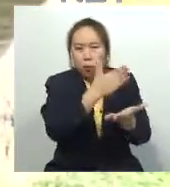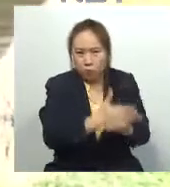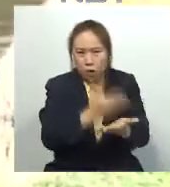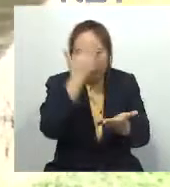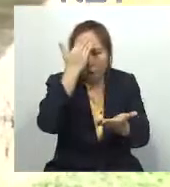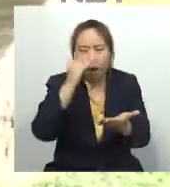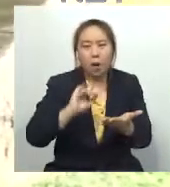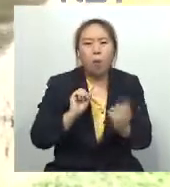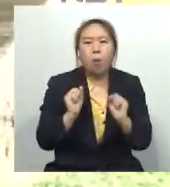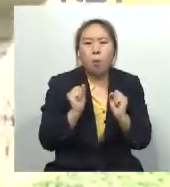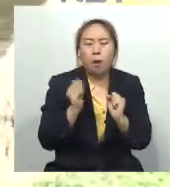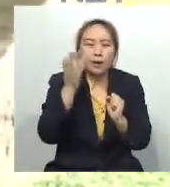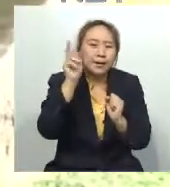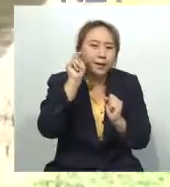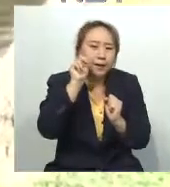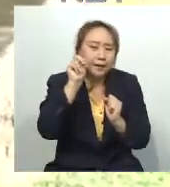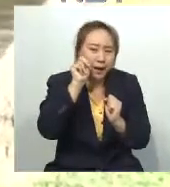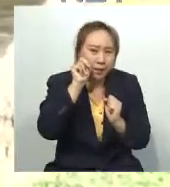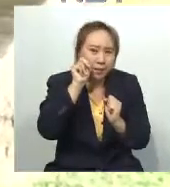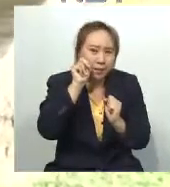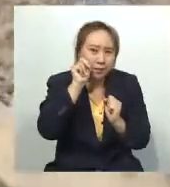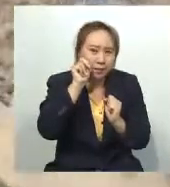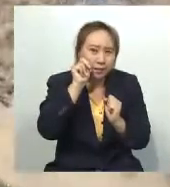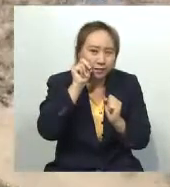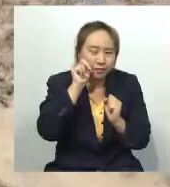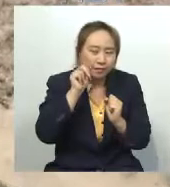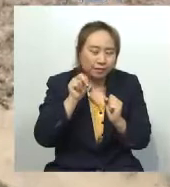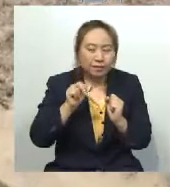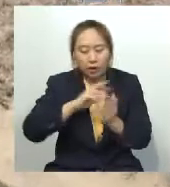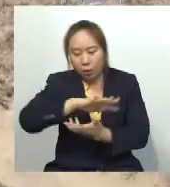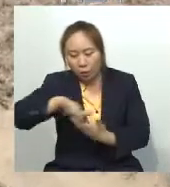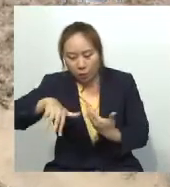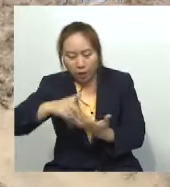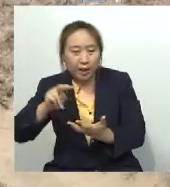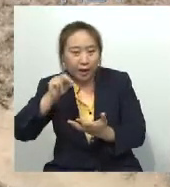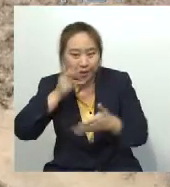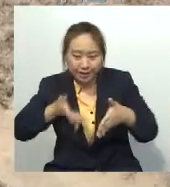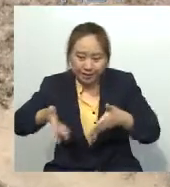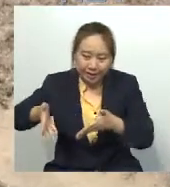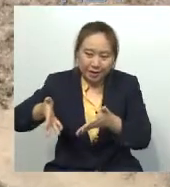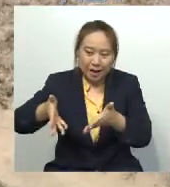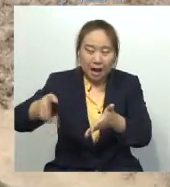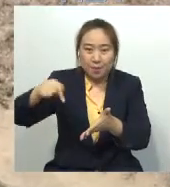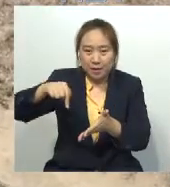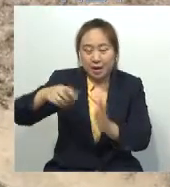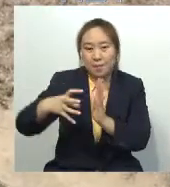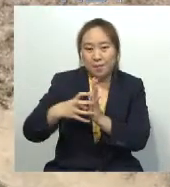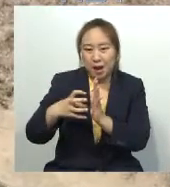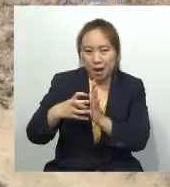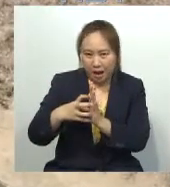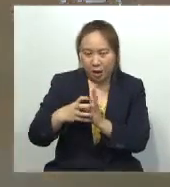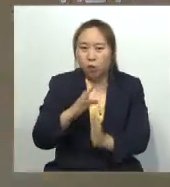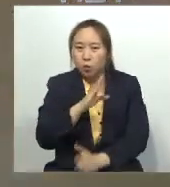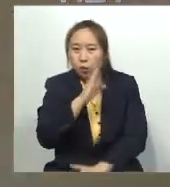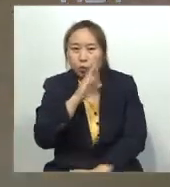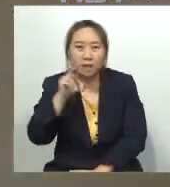าน้ำที่ใช้สำหรับหล่อเลี้ยงในลุ่มน้ำแม่น้ำที่อยู่ในพื้นที่ภาคกลางหากมี